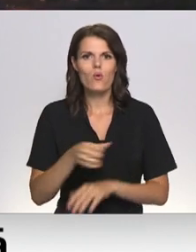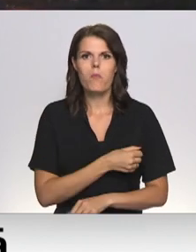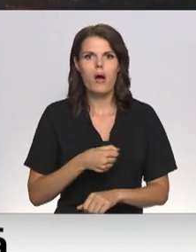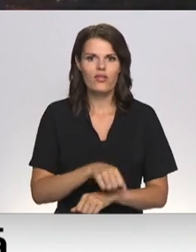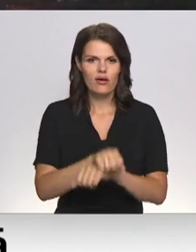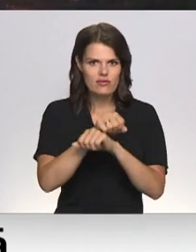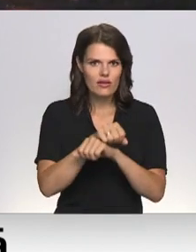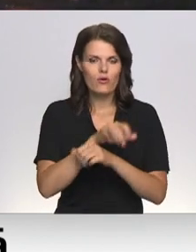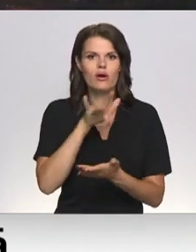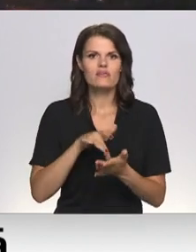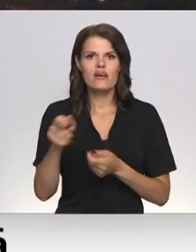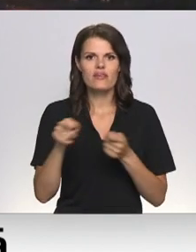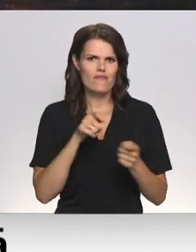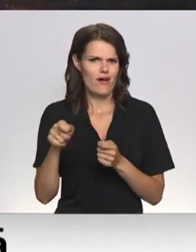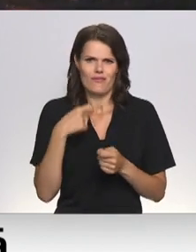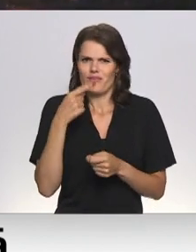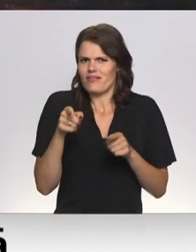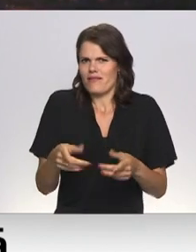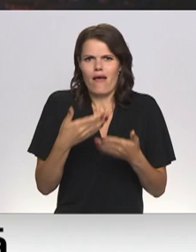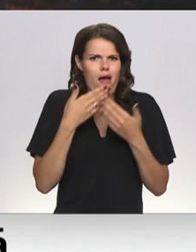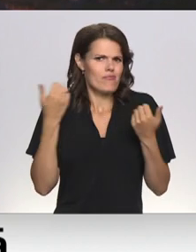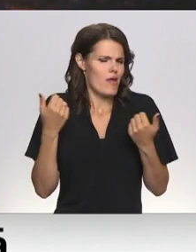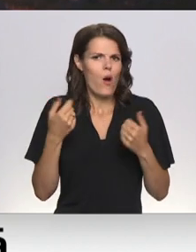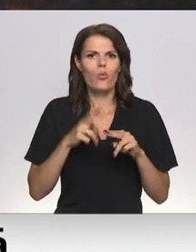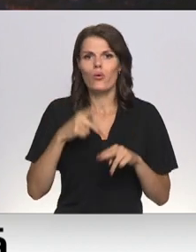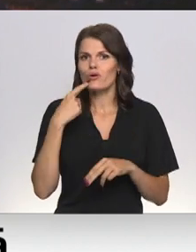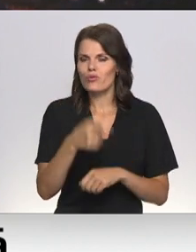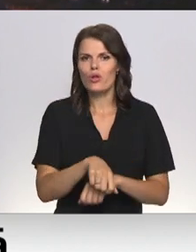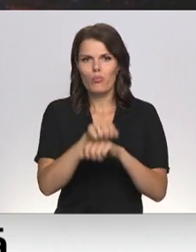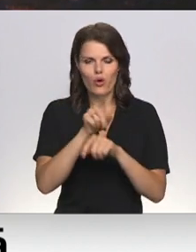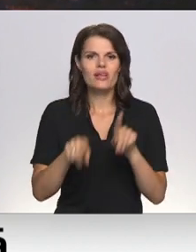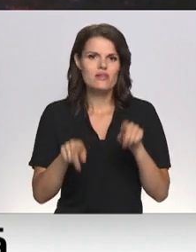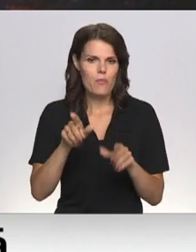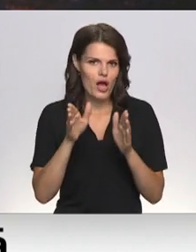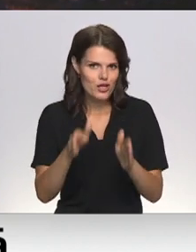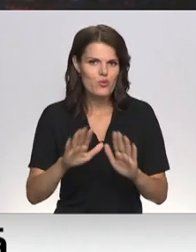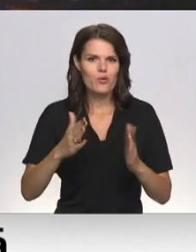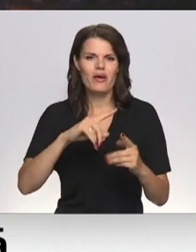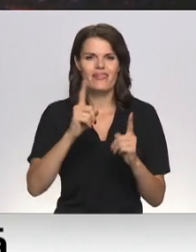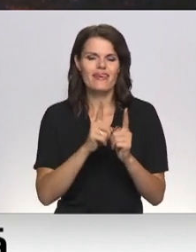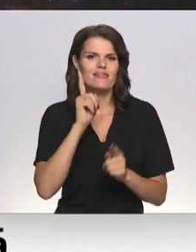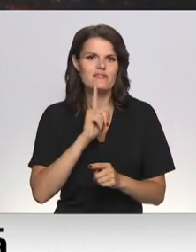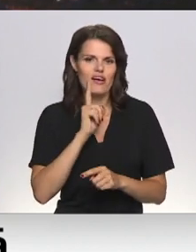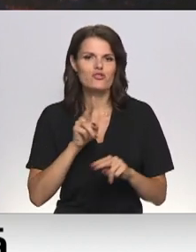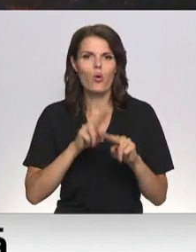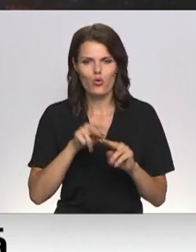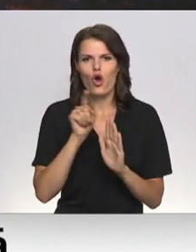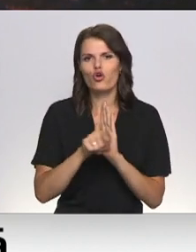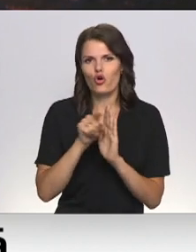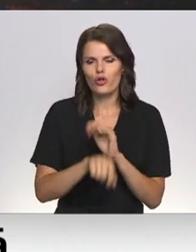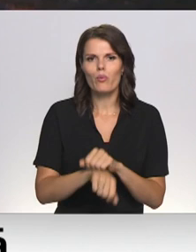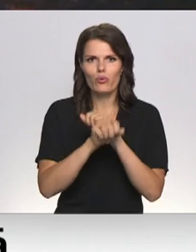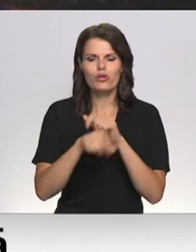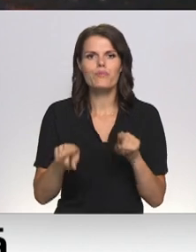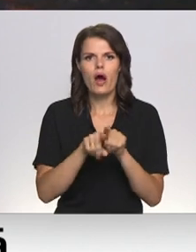streikus. Centra vadība to kategoriski noliedz un norāda. Protesti mēdz būt, bet tie ir īslaicīgi un tiek kontrolēti. Protesti mēdzot